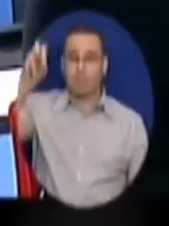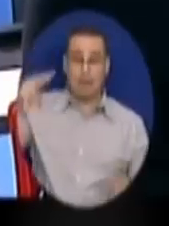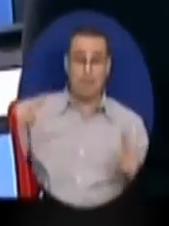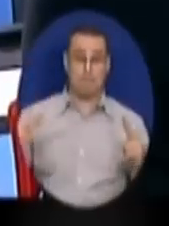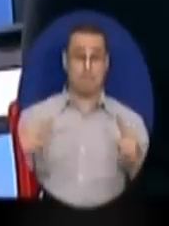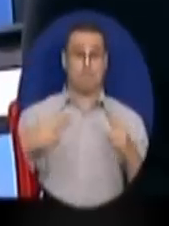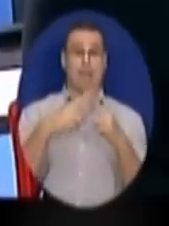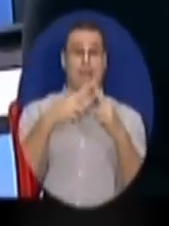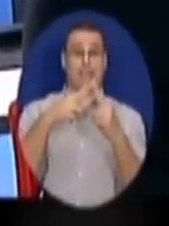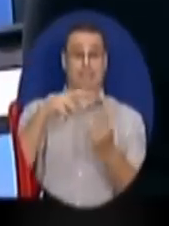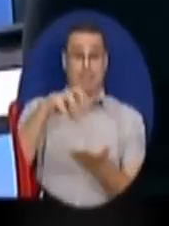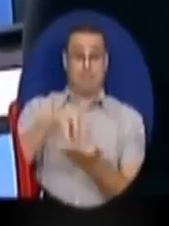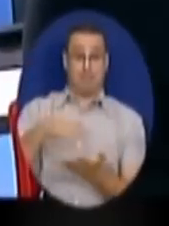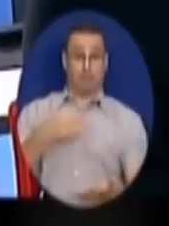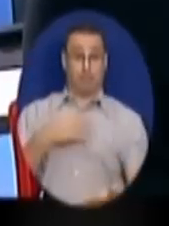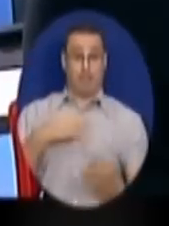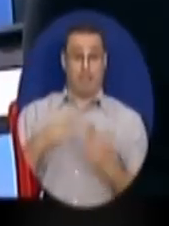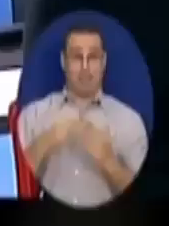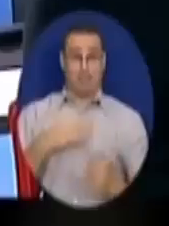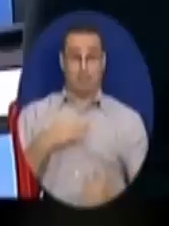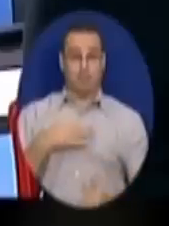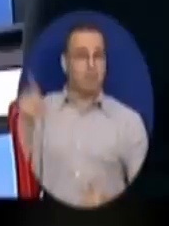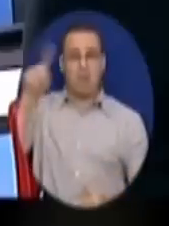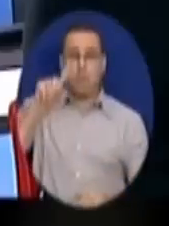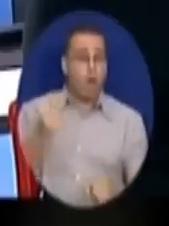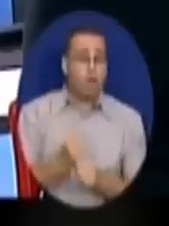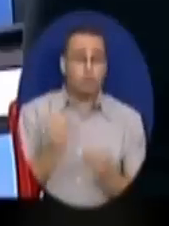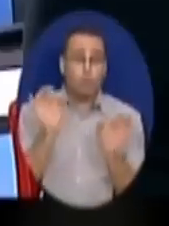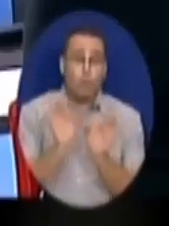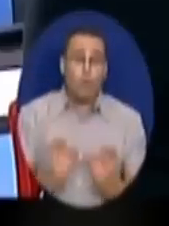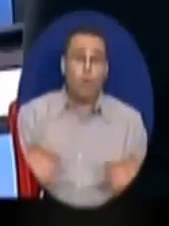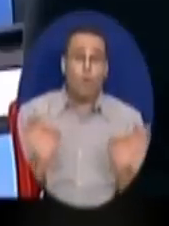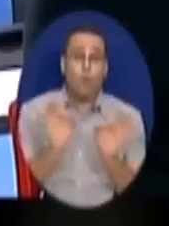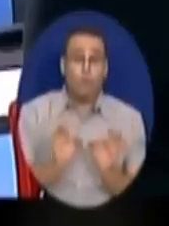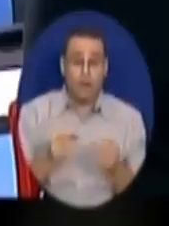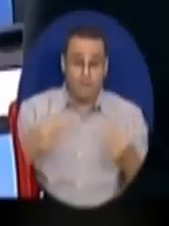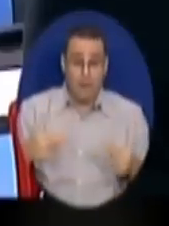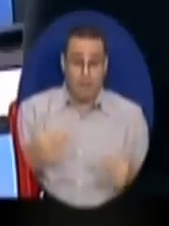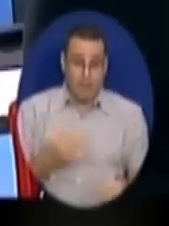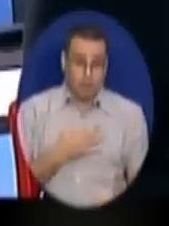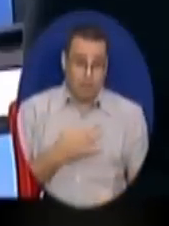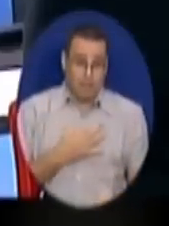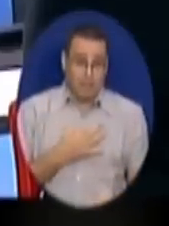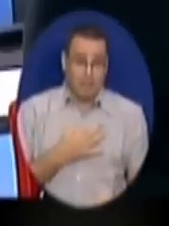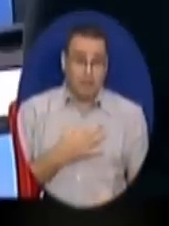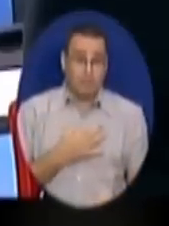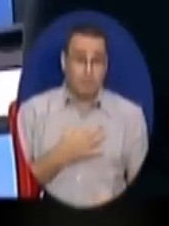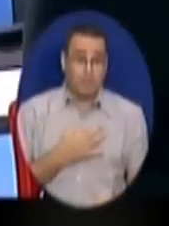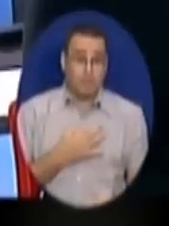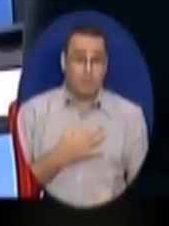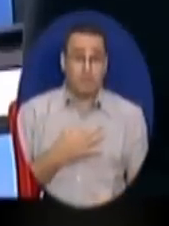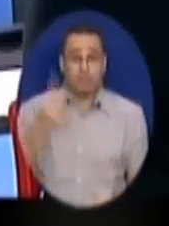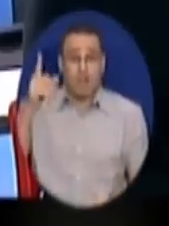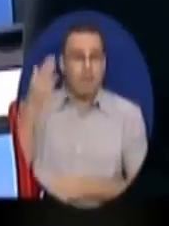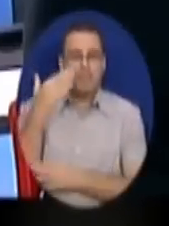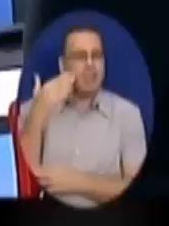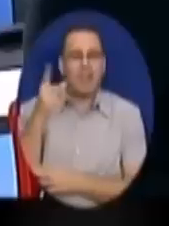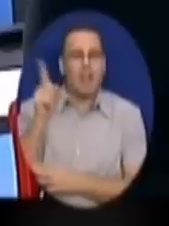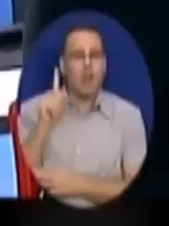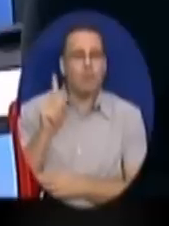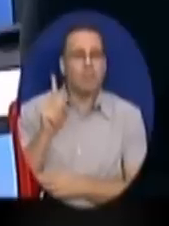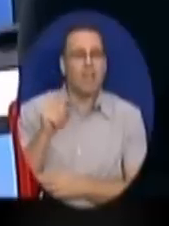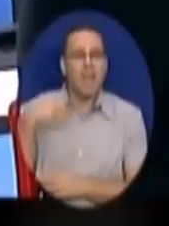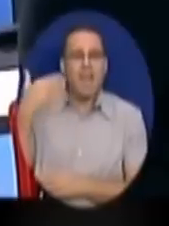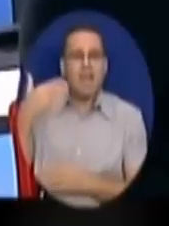בעיר שלי כל הזמן לא עשו כלום והפחד שלי ש המדינה לא תהיה